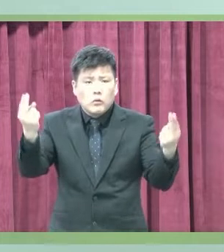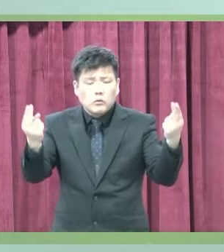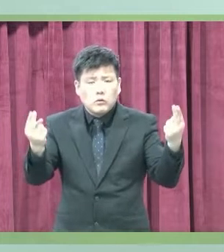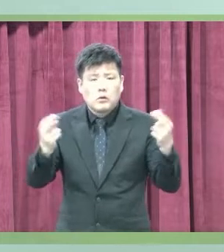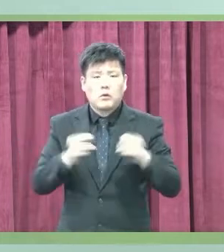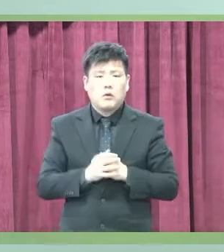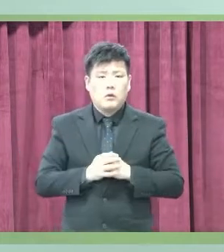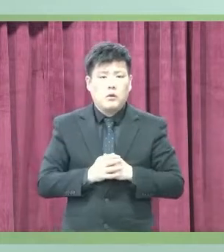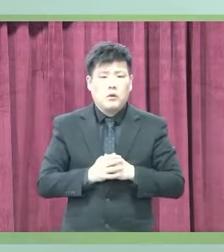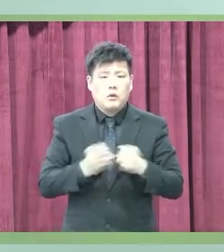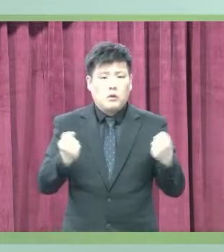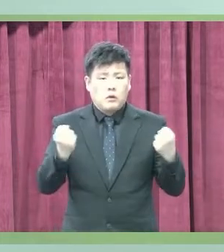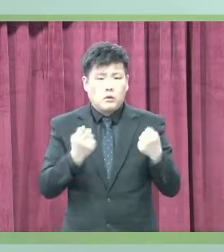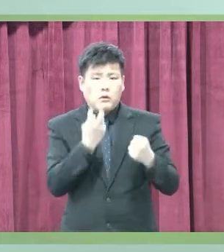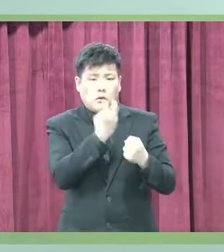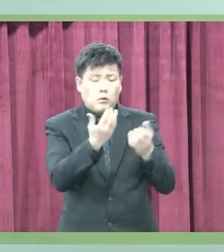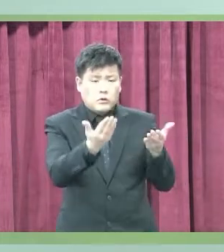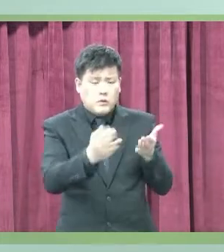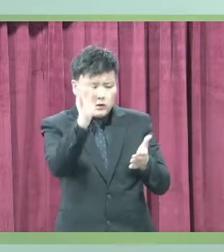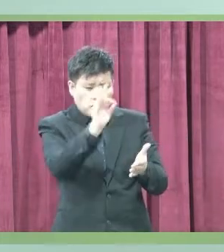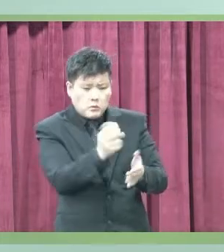그 수검률을 보이고 있는데